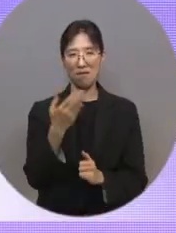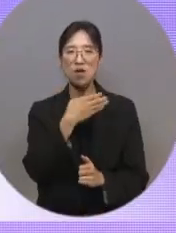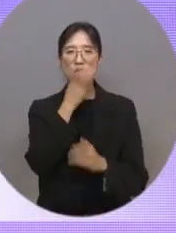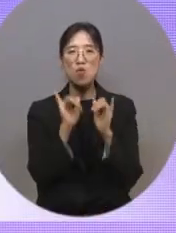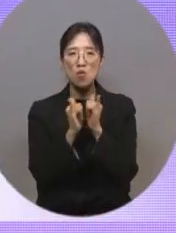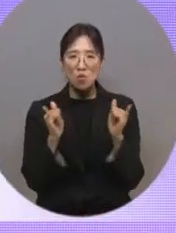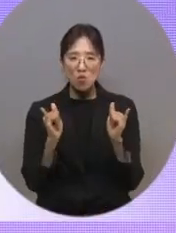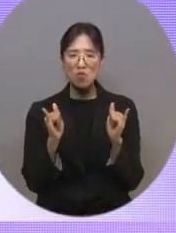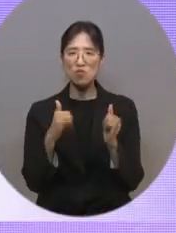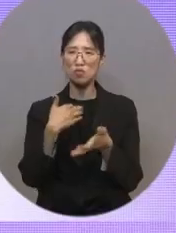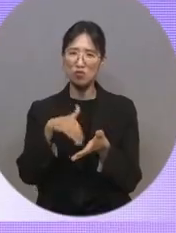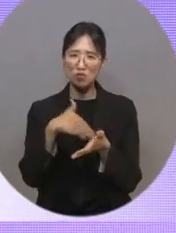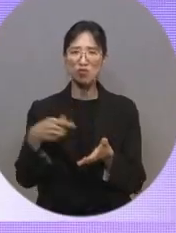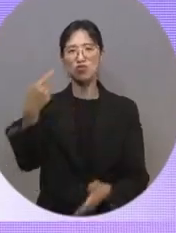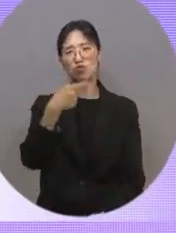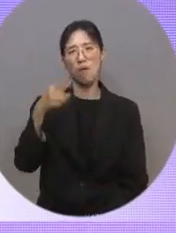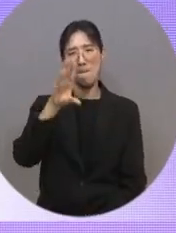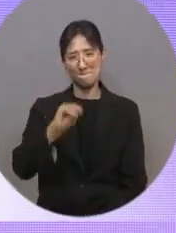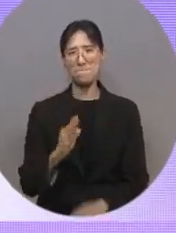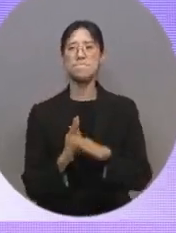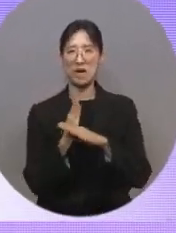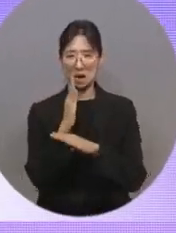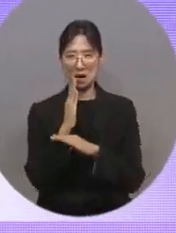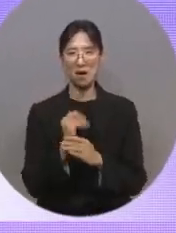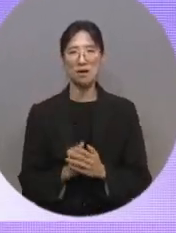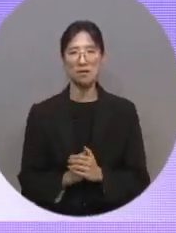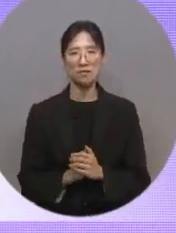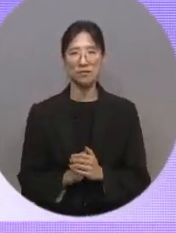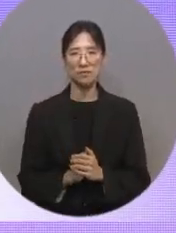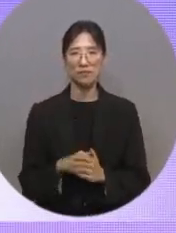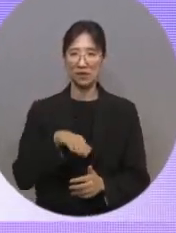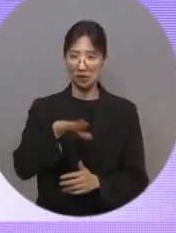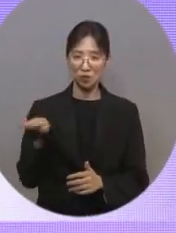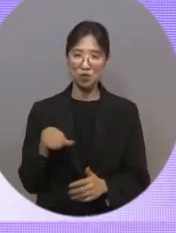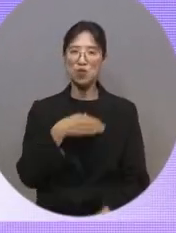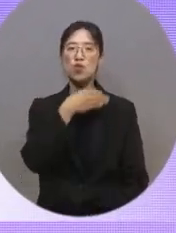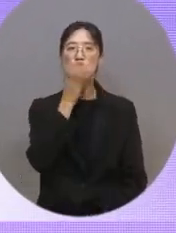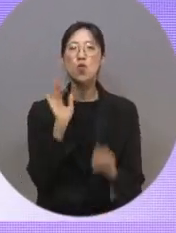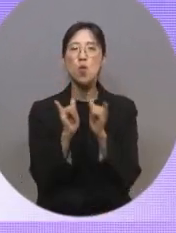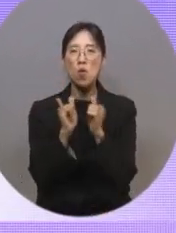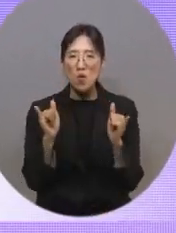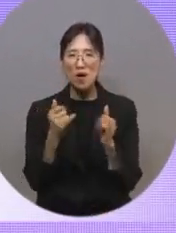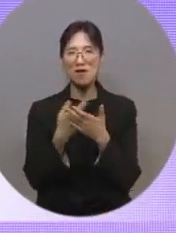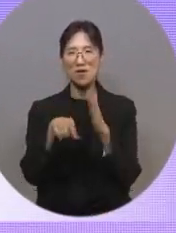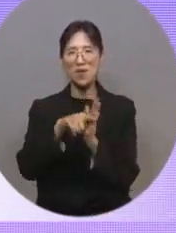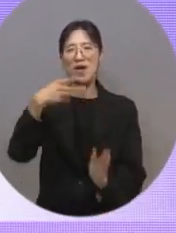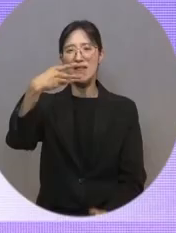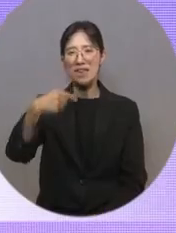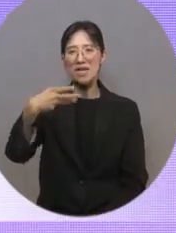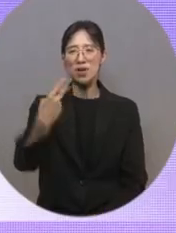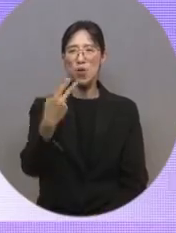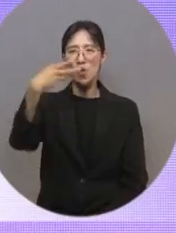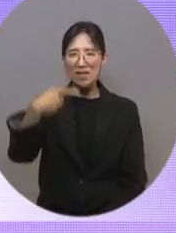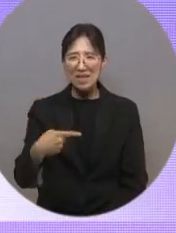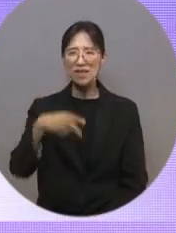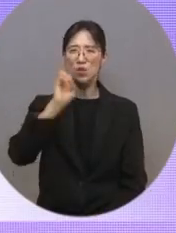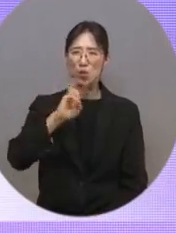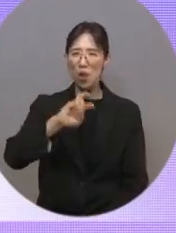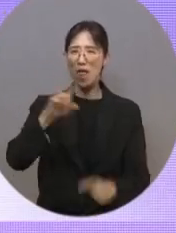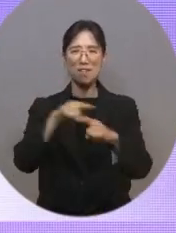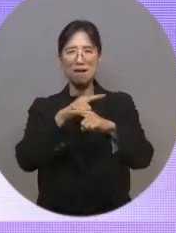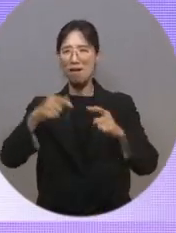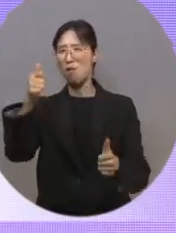인구가 벌써 1000만이 넘었는데 우리 노인들의 트로트 대회가